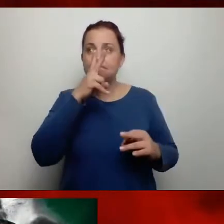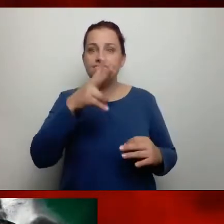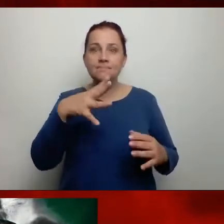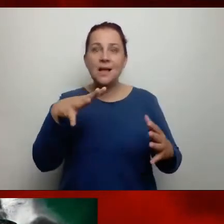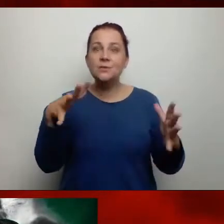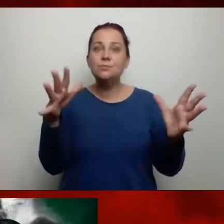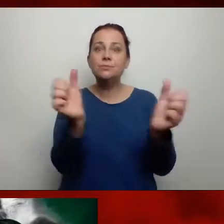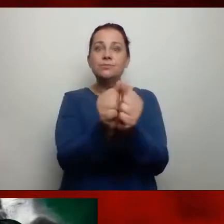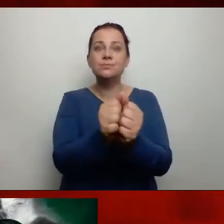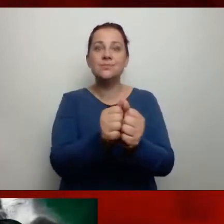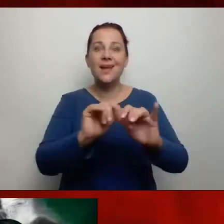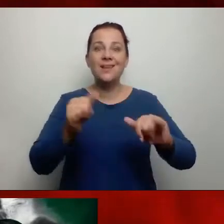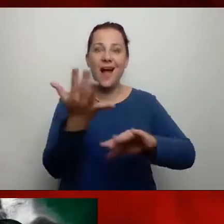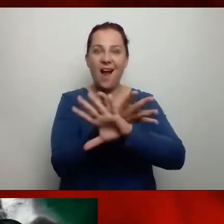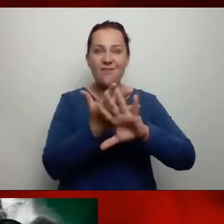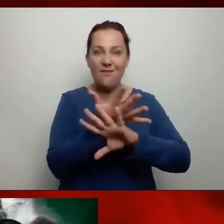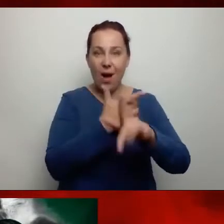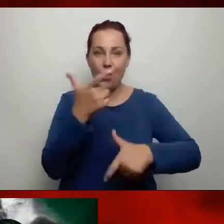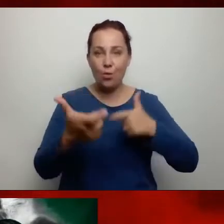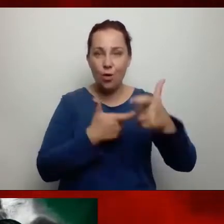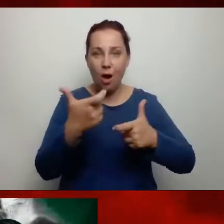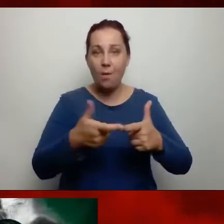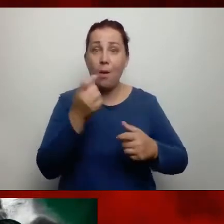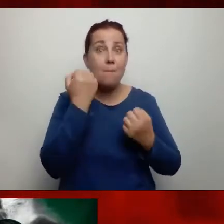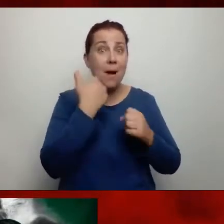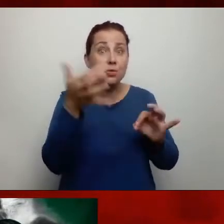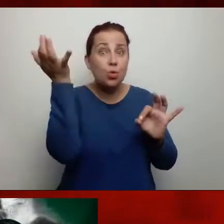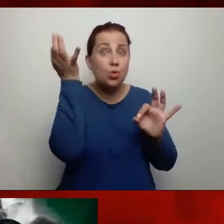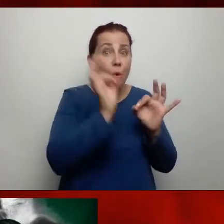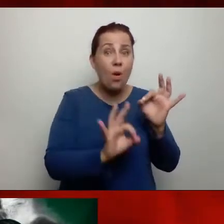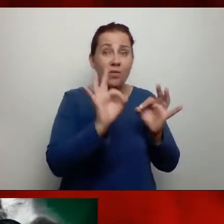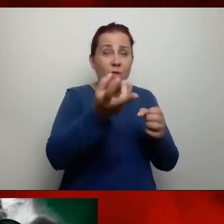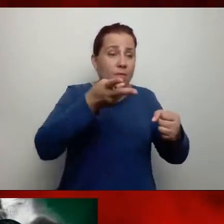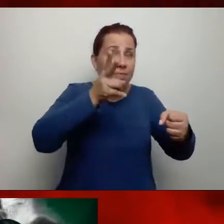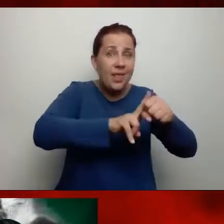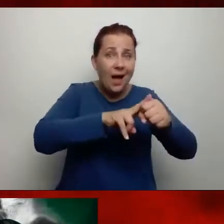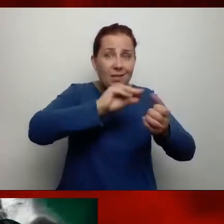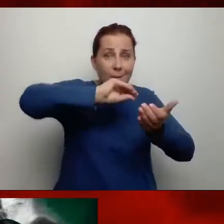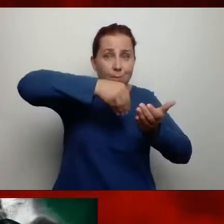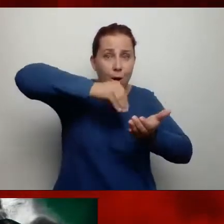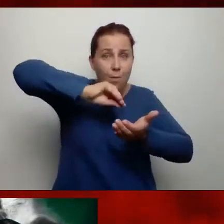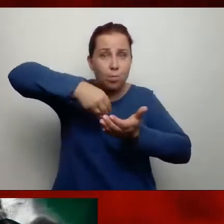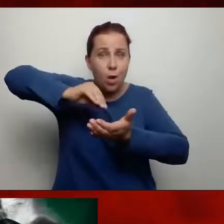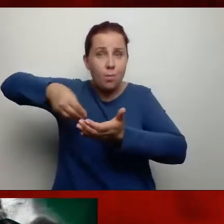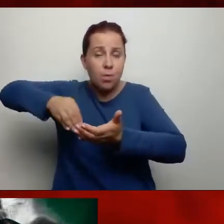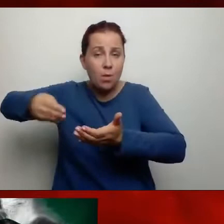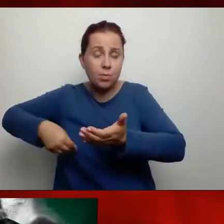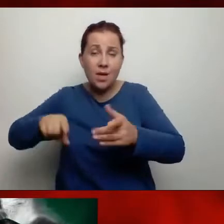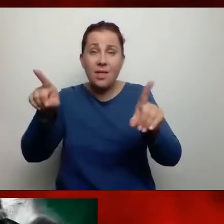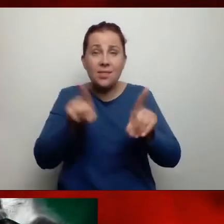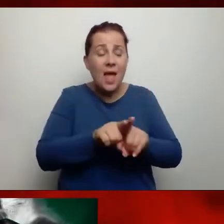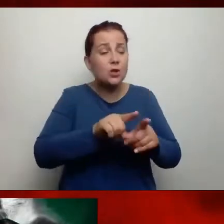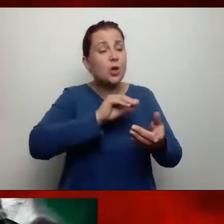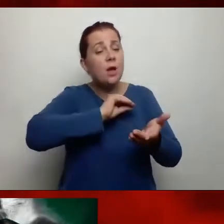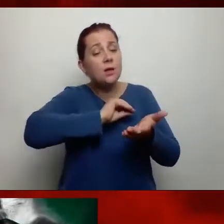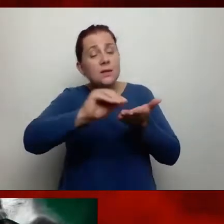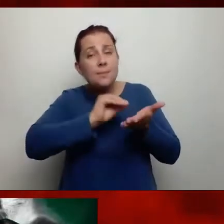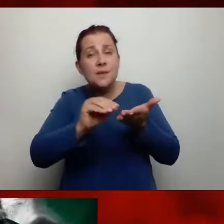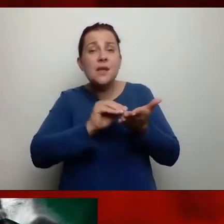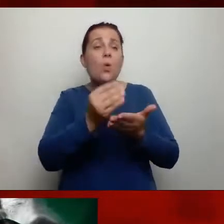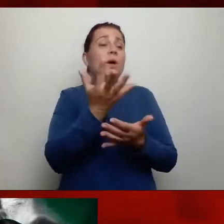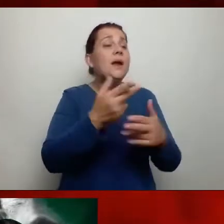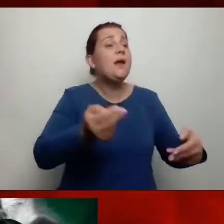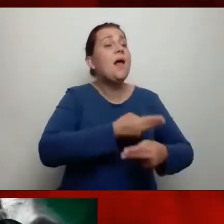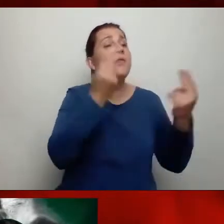dzięki temu bardzo szczegółowo datował wszystkie swoje obrazy i zaznaczał, ile dni nie pił, czy tam nie zażywał